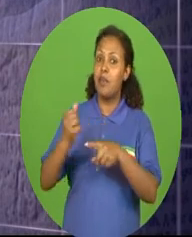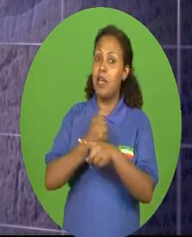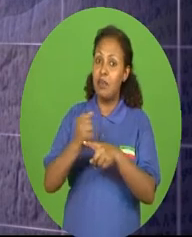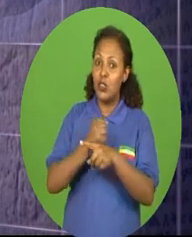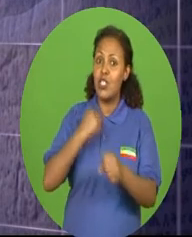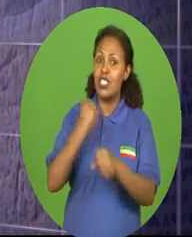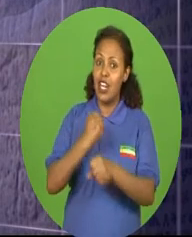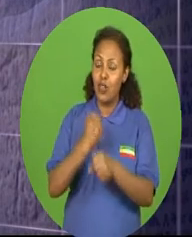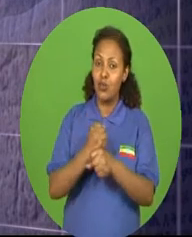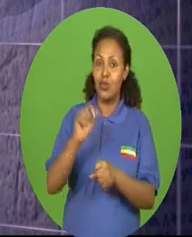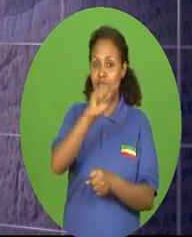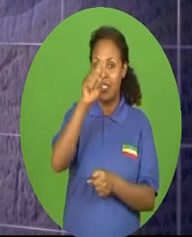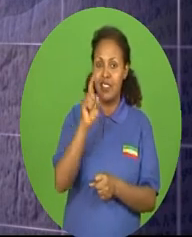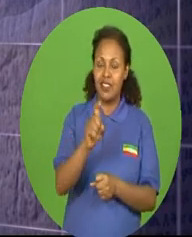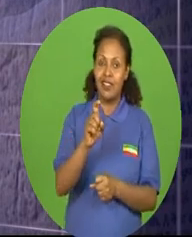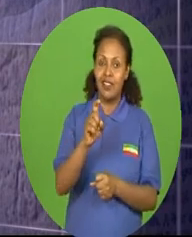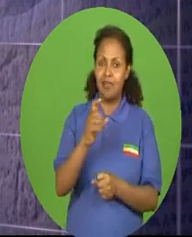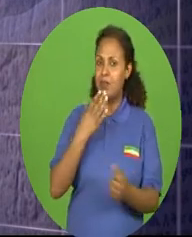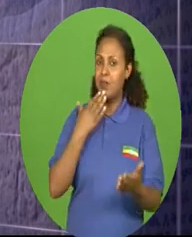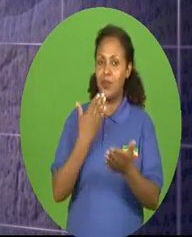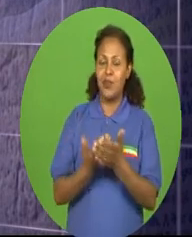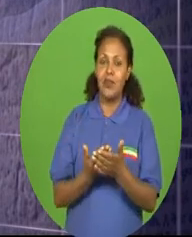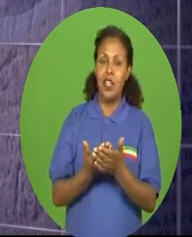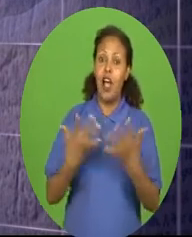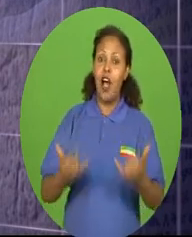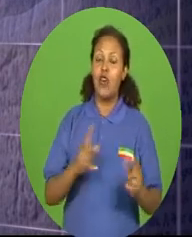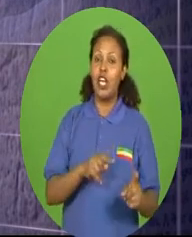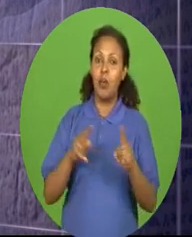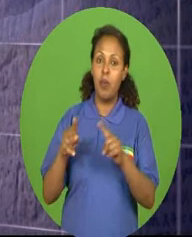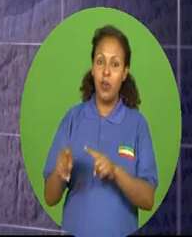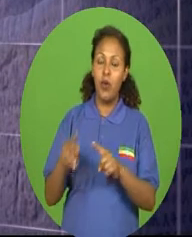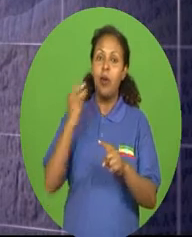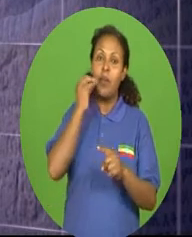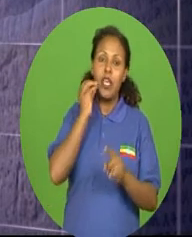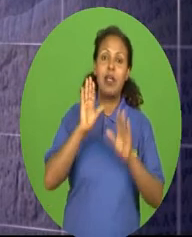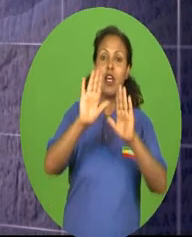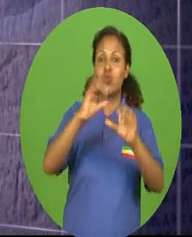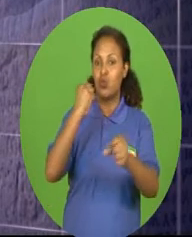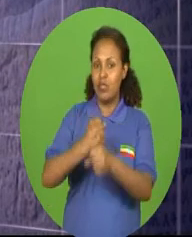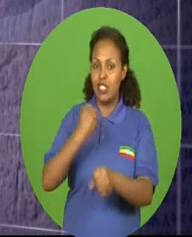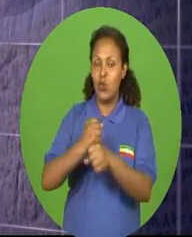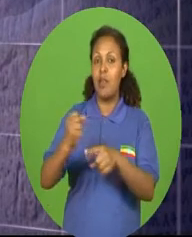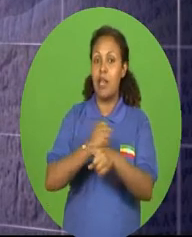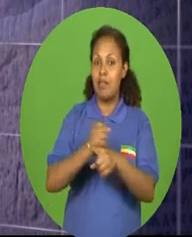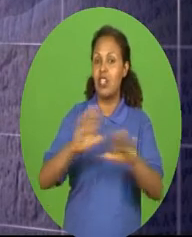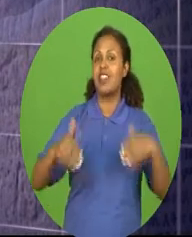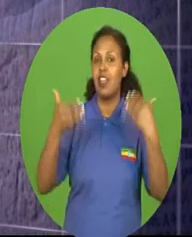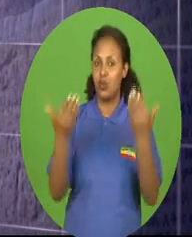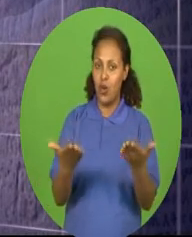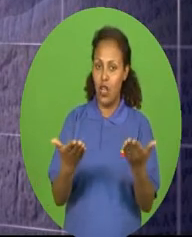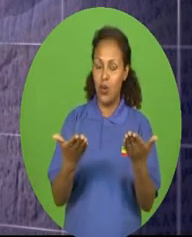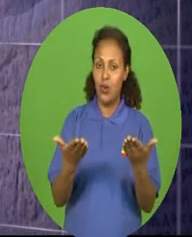ተማሪዎች መልመጃዎቹን ሰራችሁ? ጥሩ። አሁን ደግሞ በየቤታችሁ የምትሰሩት